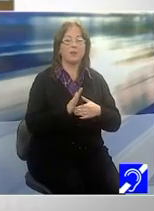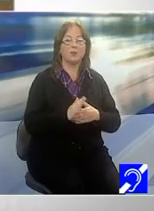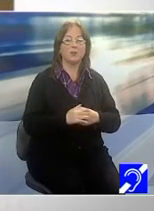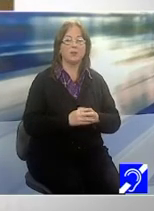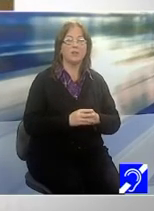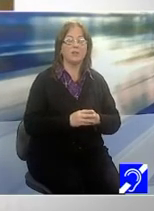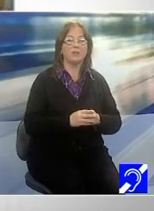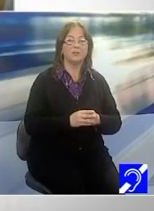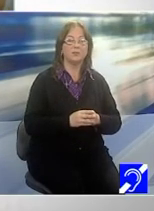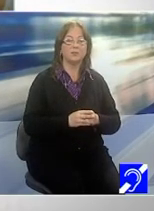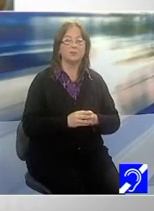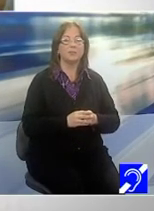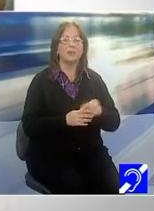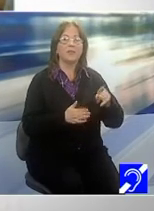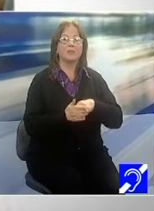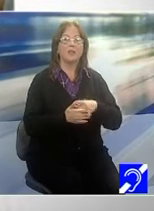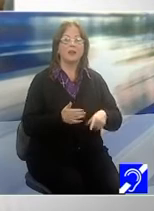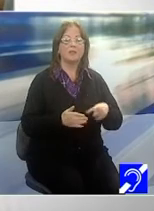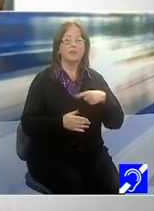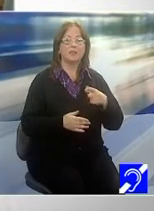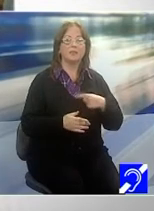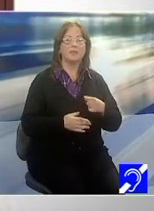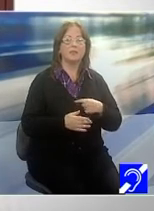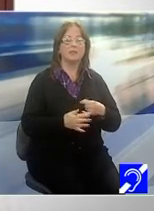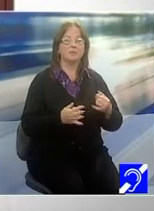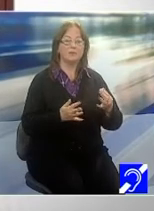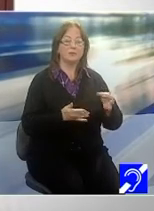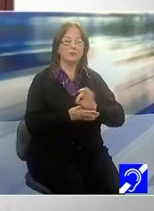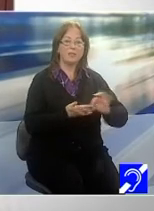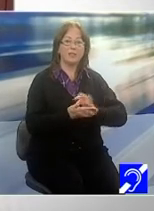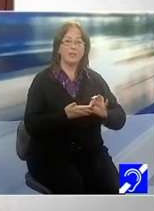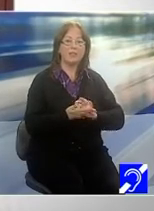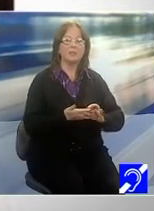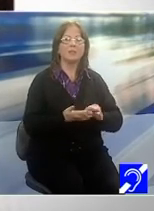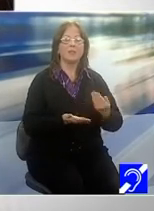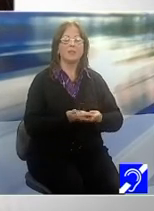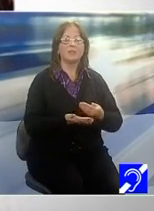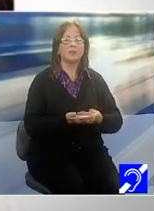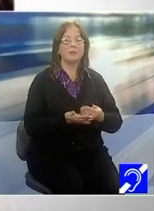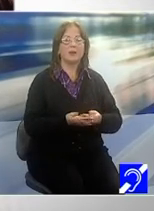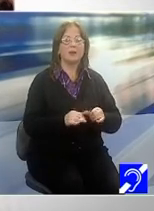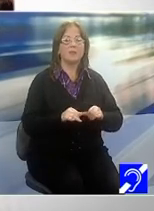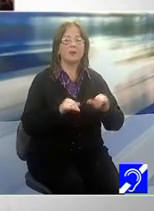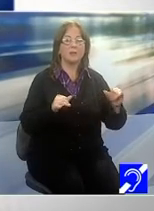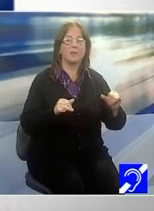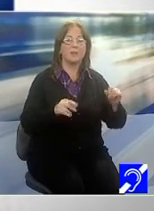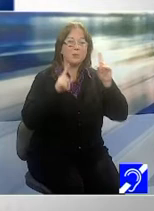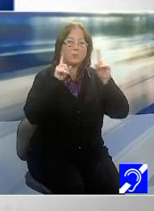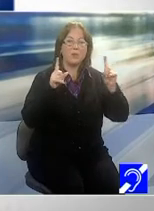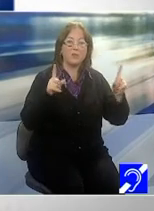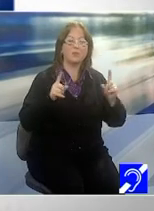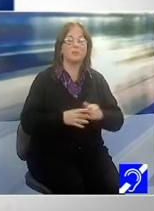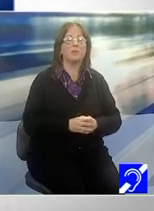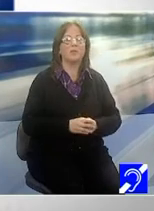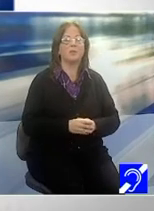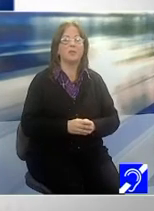este și introducerea criteriilor de evaluare a performanței profesorilor. Dar rămâne modificarea curiculei, însă de la clasa a 5-a. Schimbări